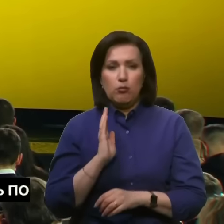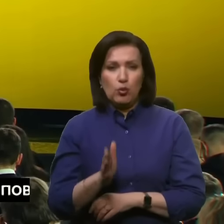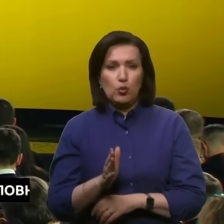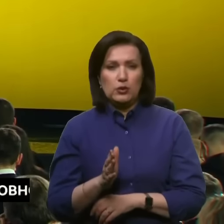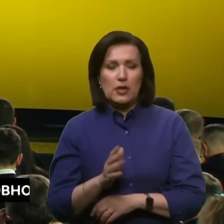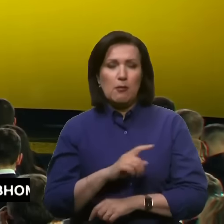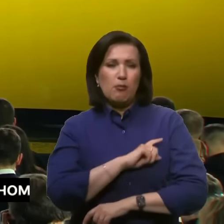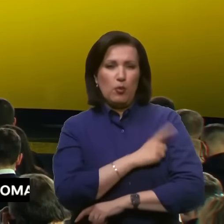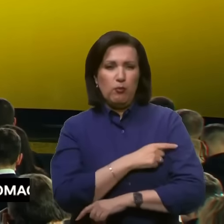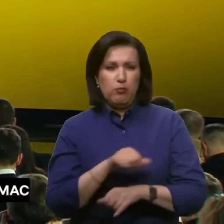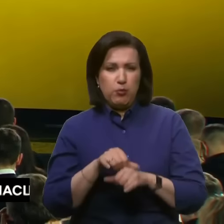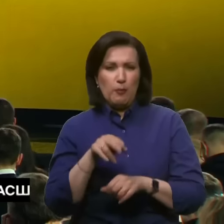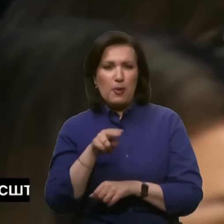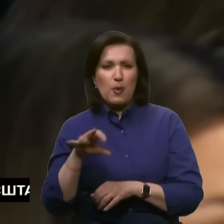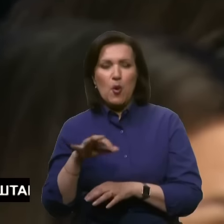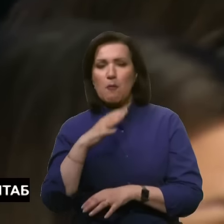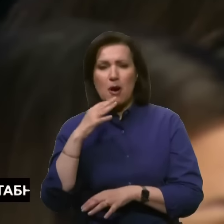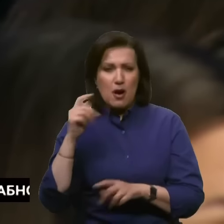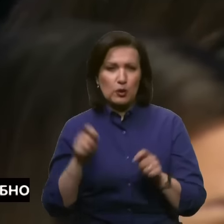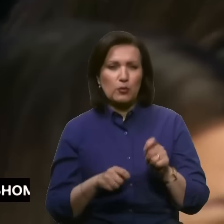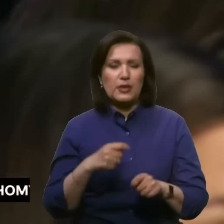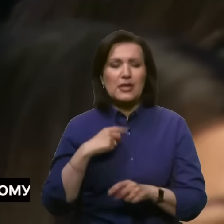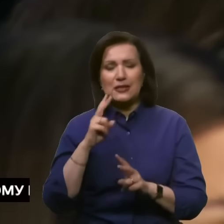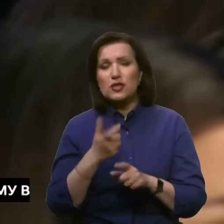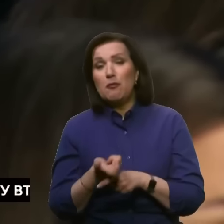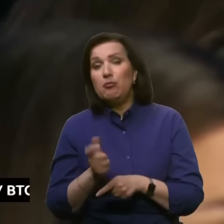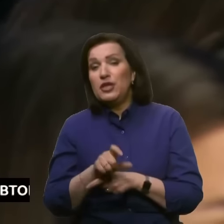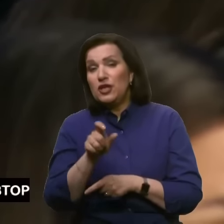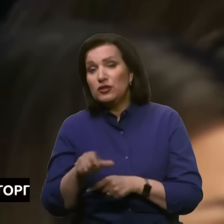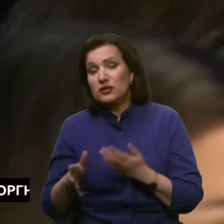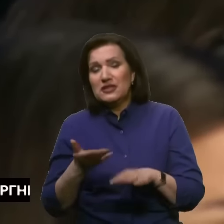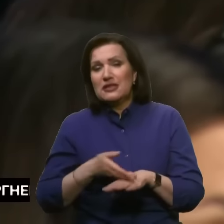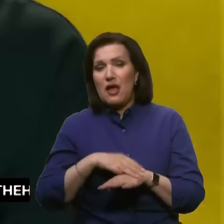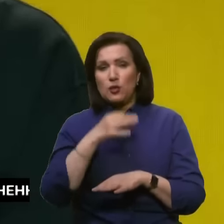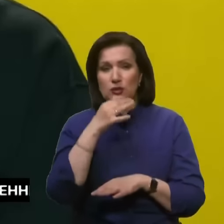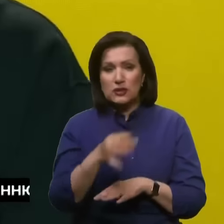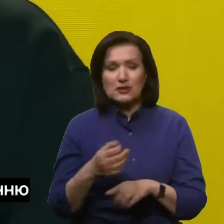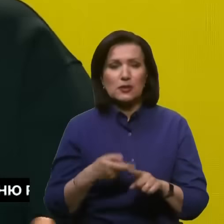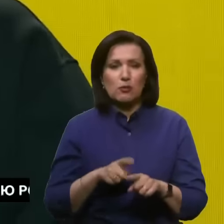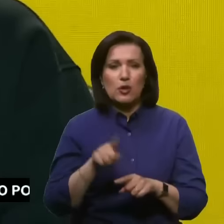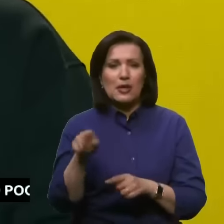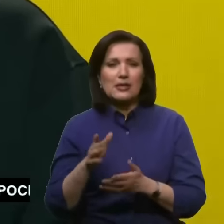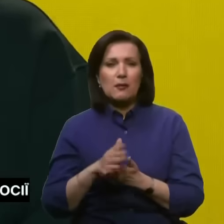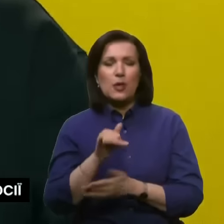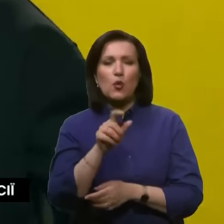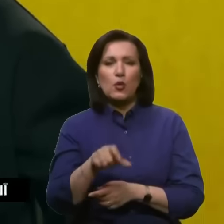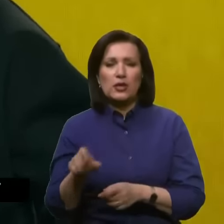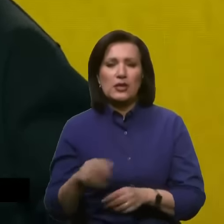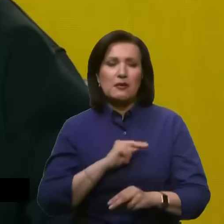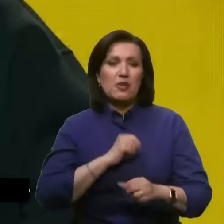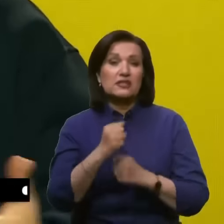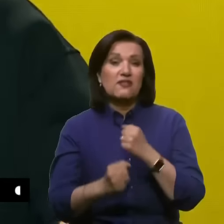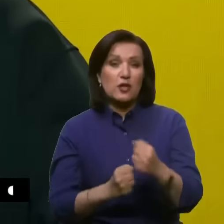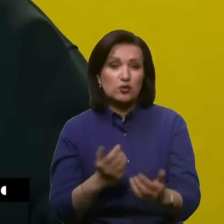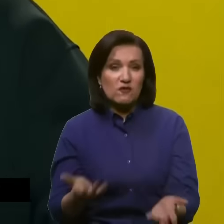потужніше ППО. Багато приїде, я не знаю, чи більшість, напевно, складно сказати, бо там є у людей